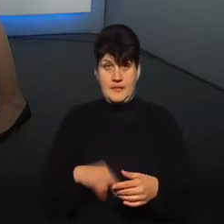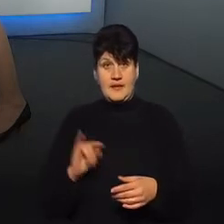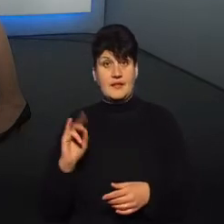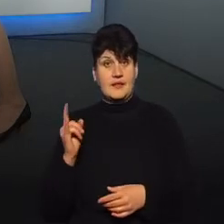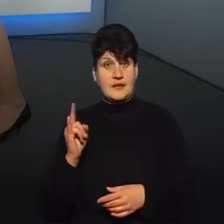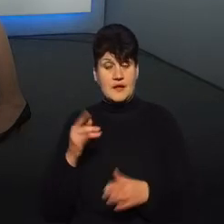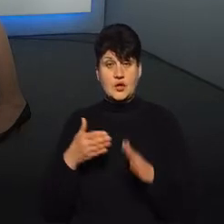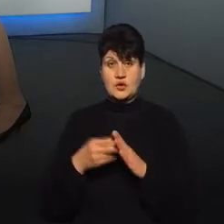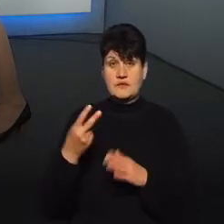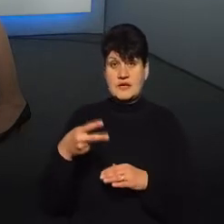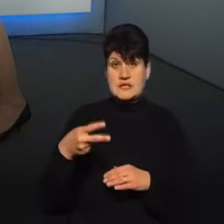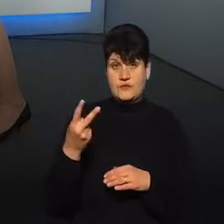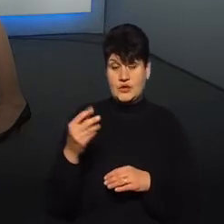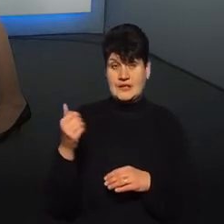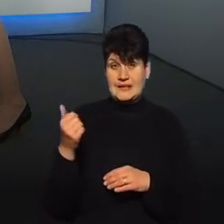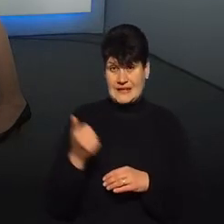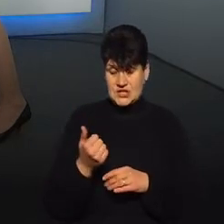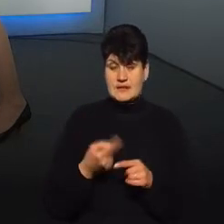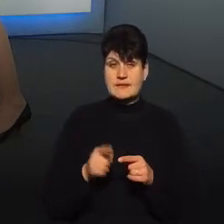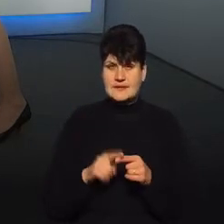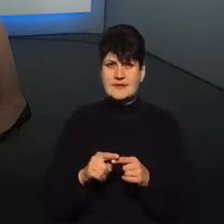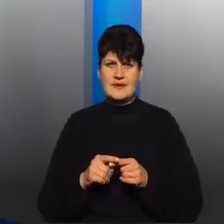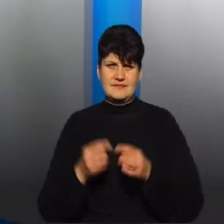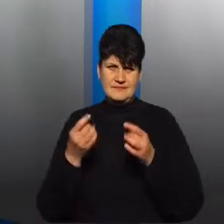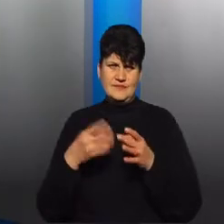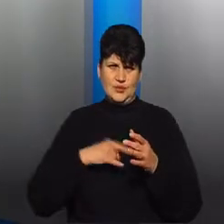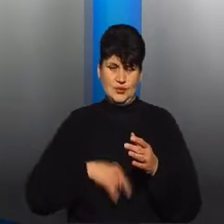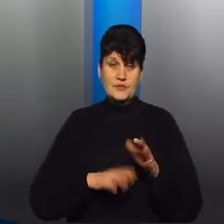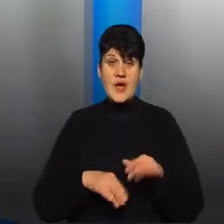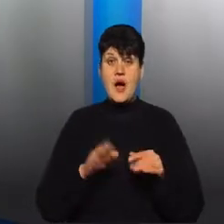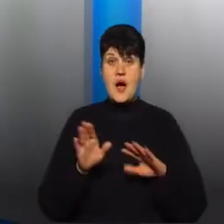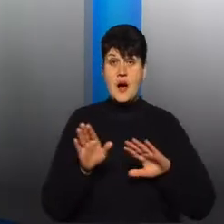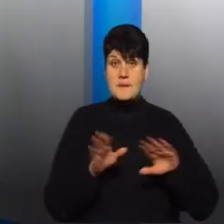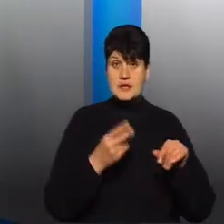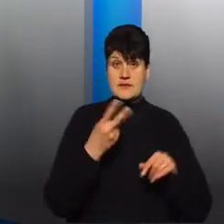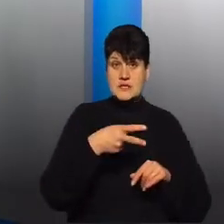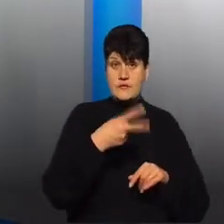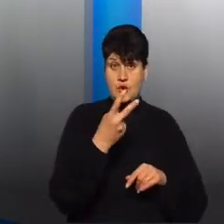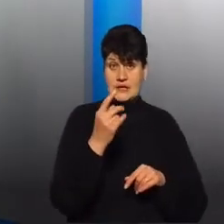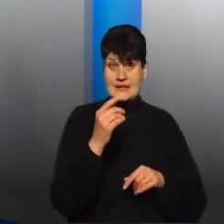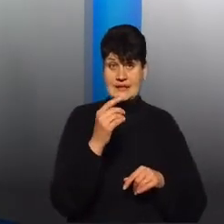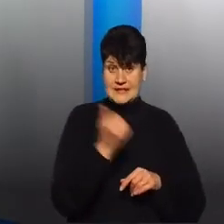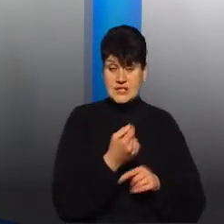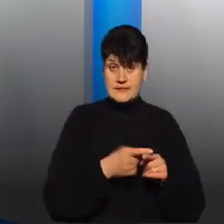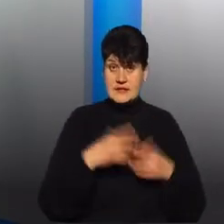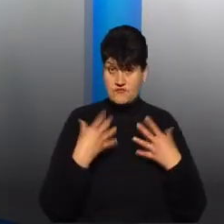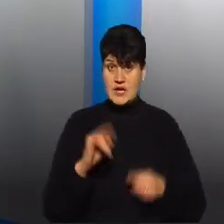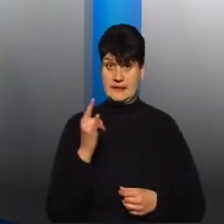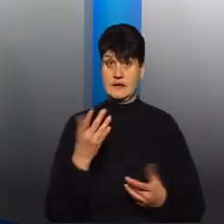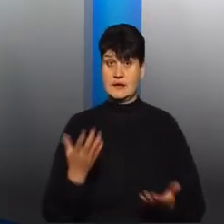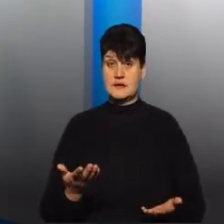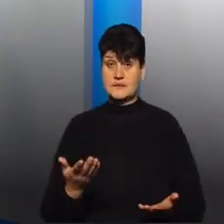ще плід. Після 22 тижнів – це вже дитина, яка внутріутробно розвивається. І в залежності, на